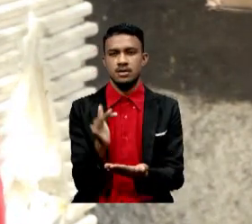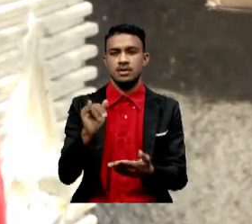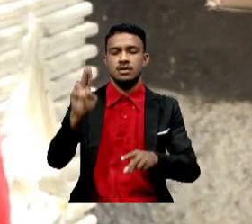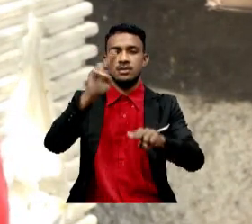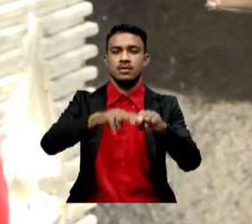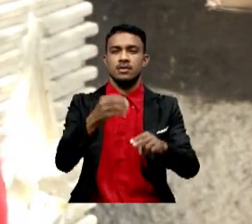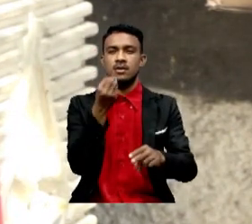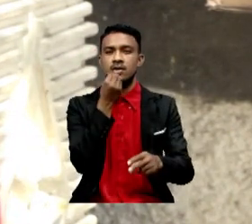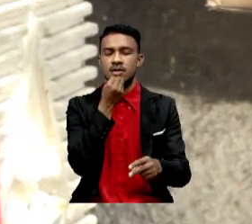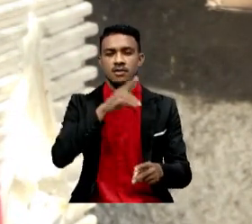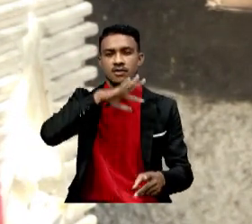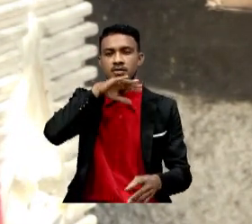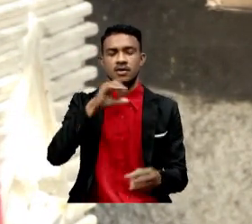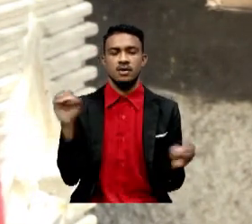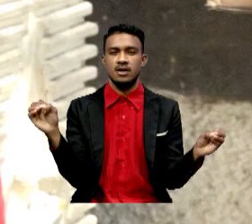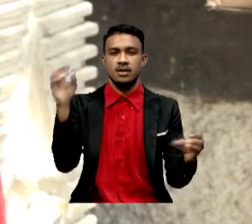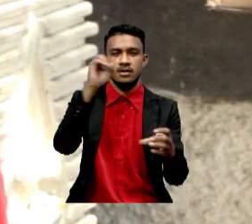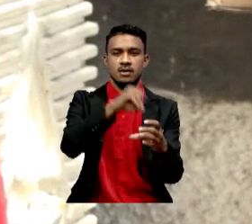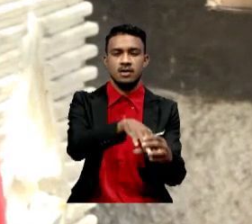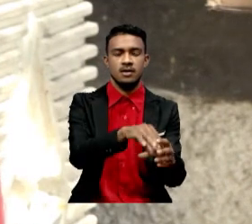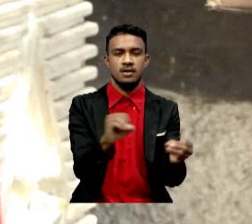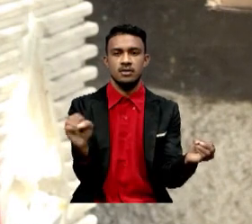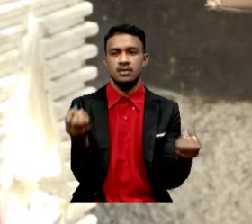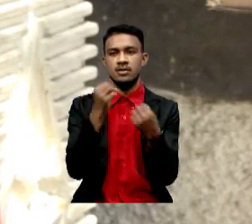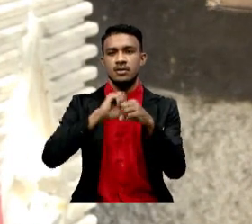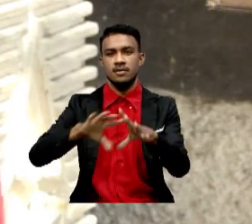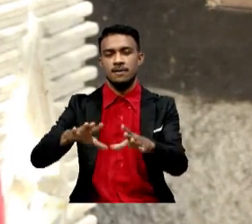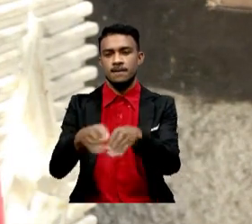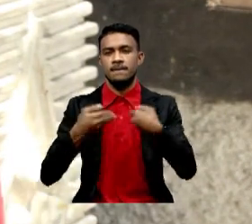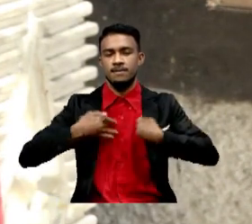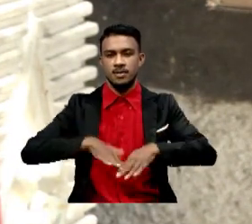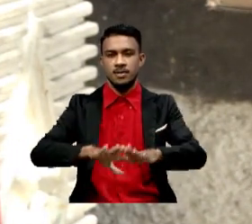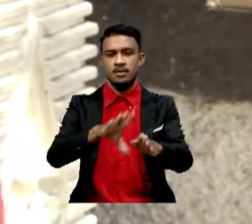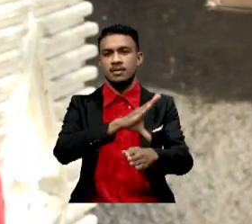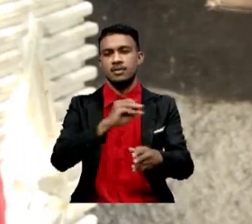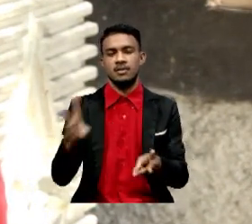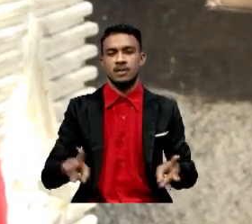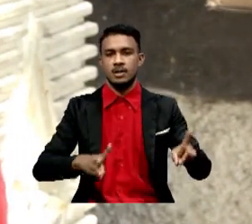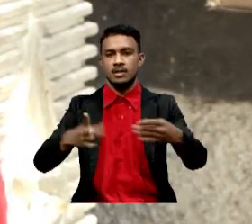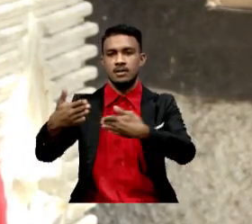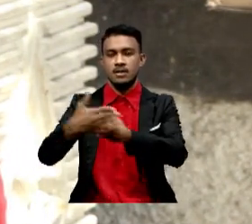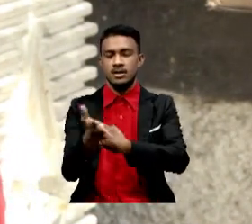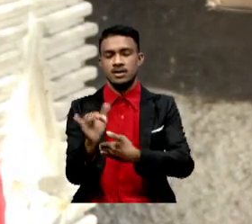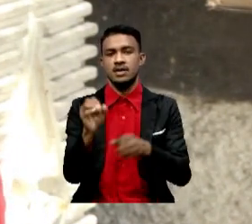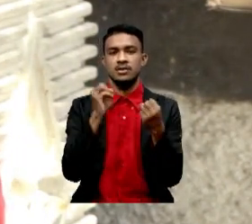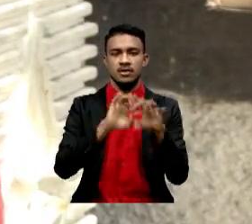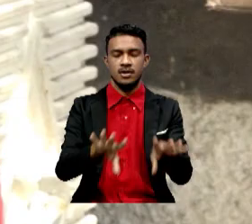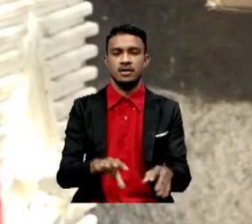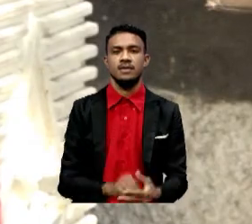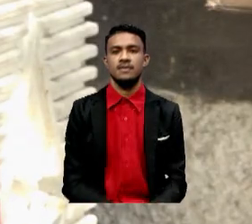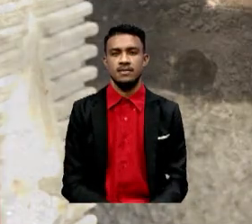sira lisu iha mesir laku tau da mai soet tumba tasilaran deit ya dalan sira ne mesir soet deit.